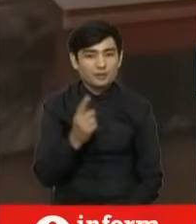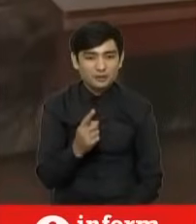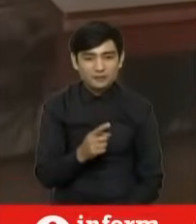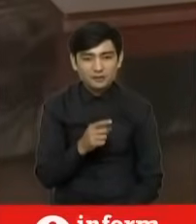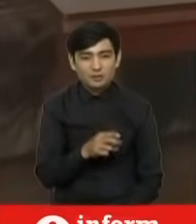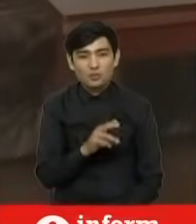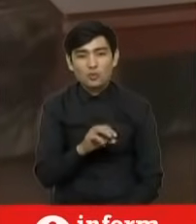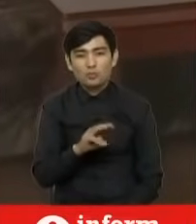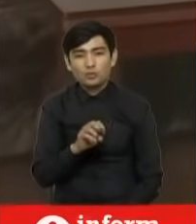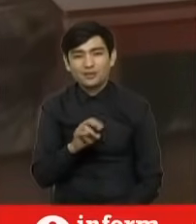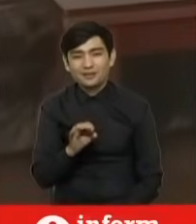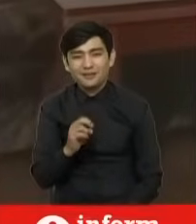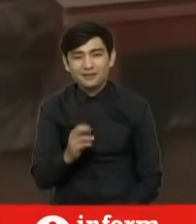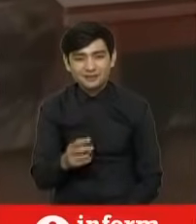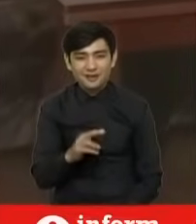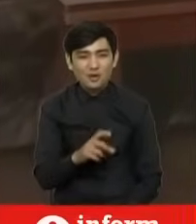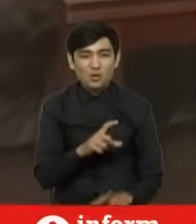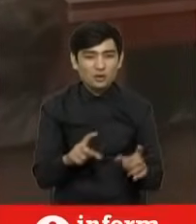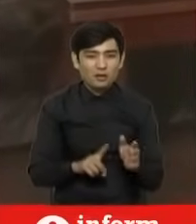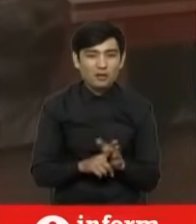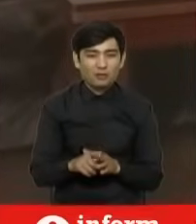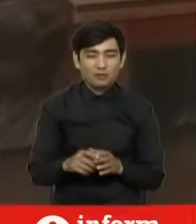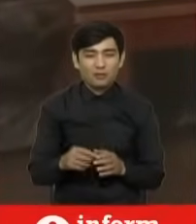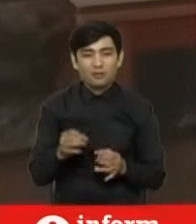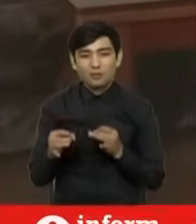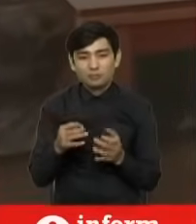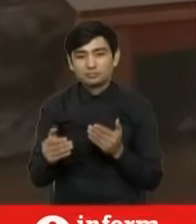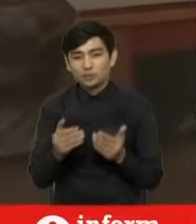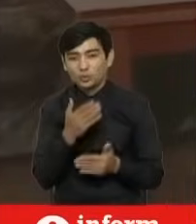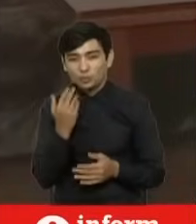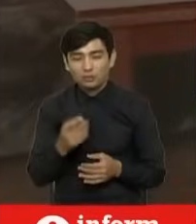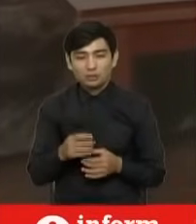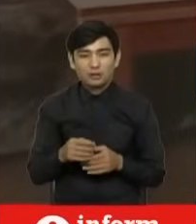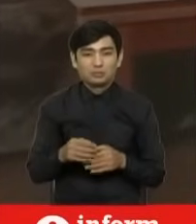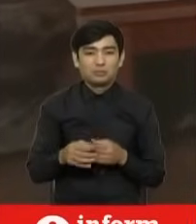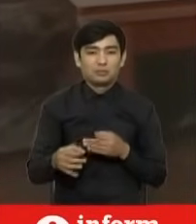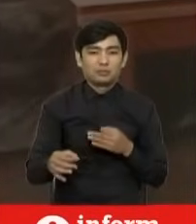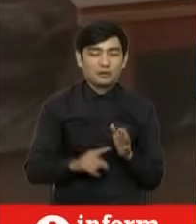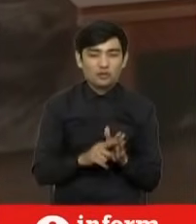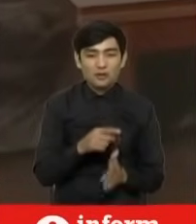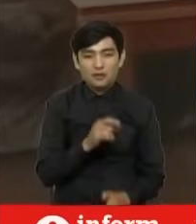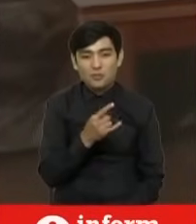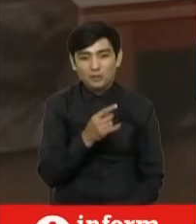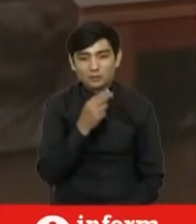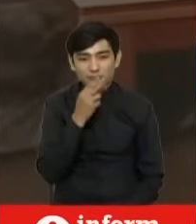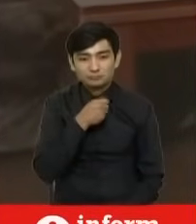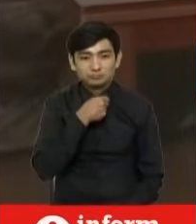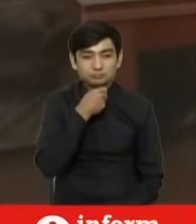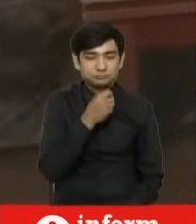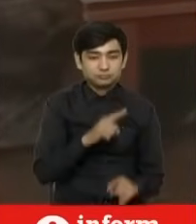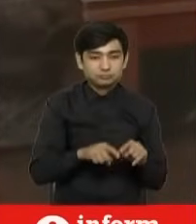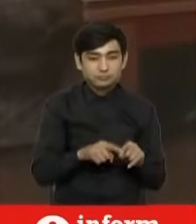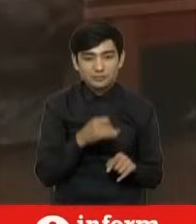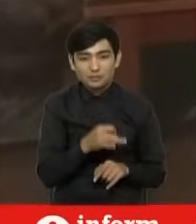коммуникацию. Как правило, люди начинают отдаляться, это большая ошибка. Ребенок, подросток, он хочет быть включенным